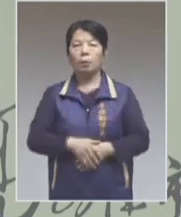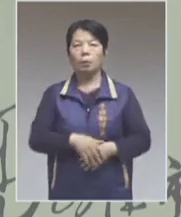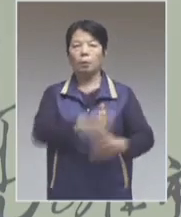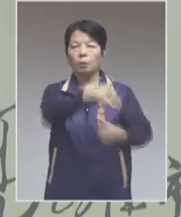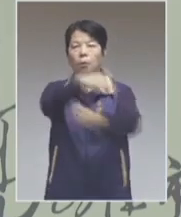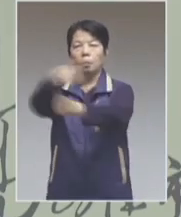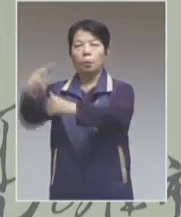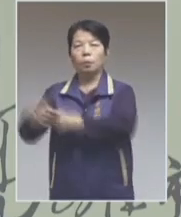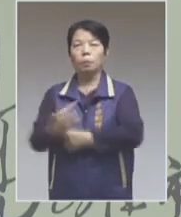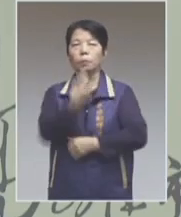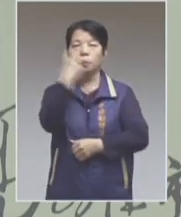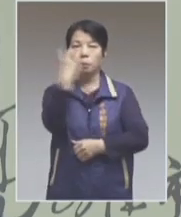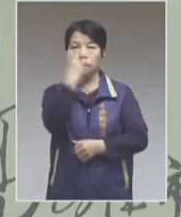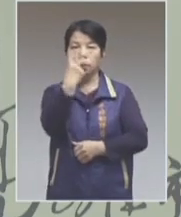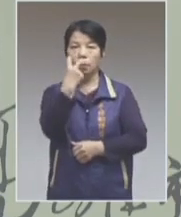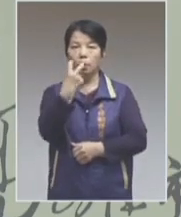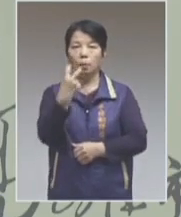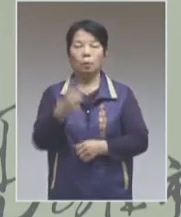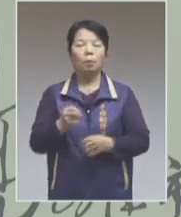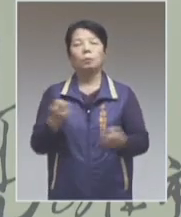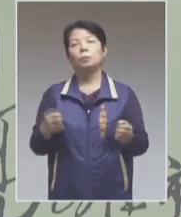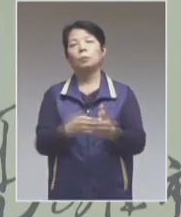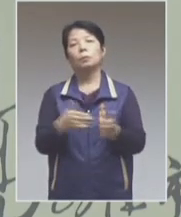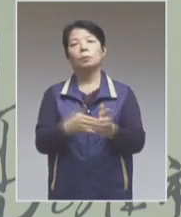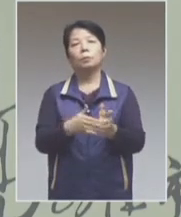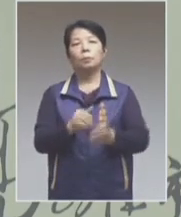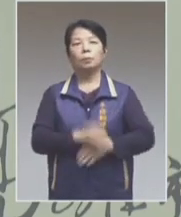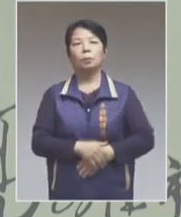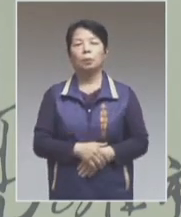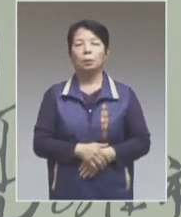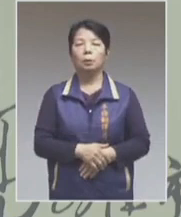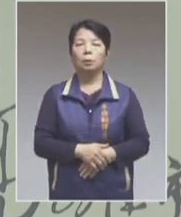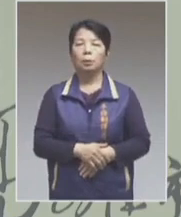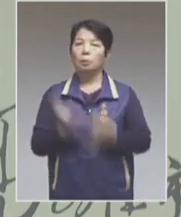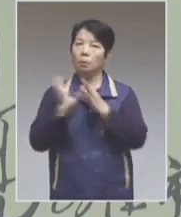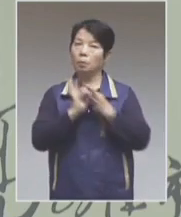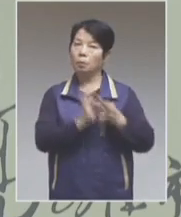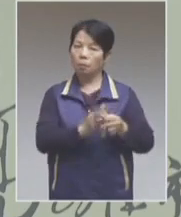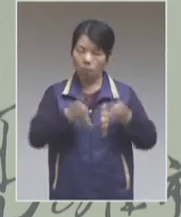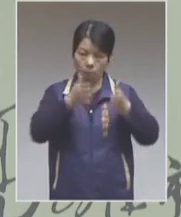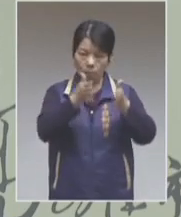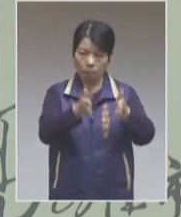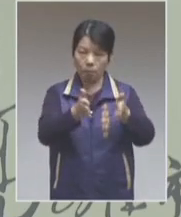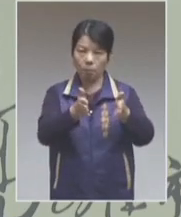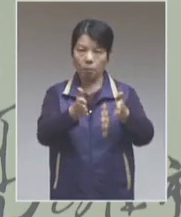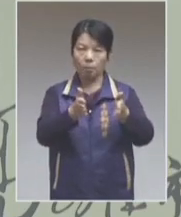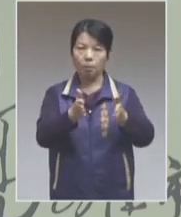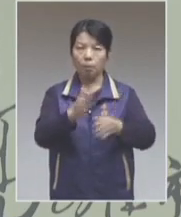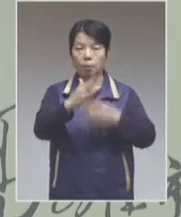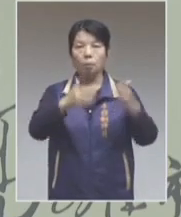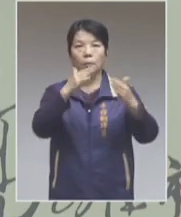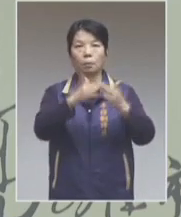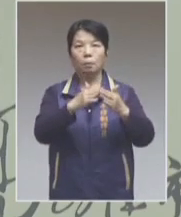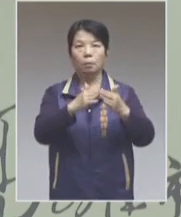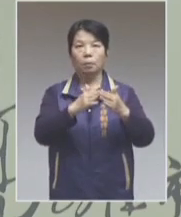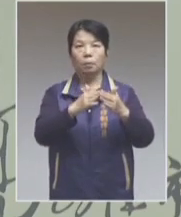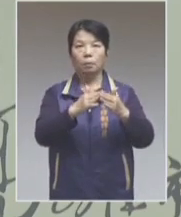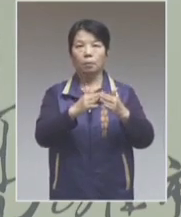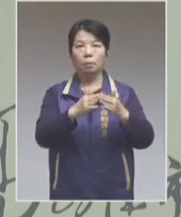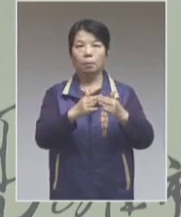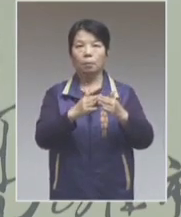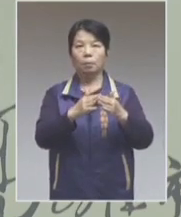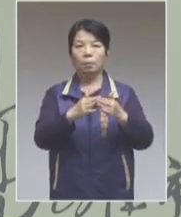检的部分大概都已经完成，哦，那陆续，哦，我们针对啊这个学校的啊所有